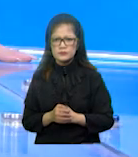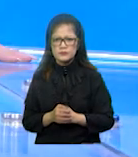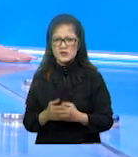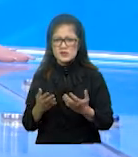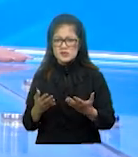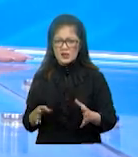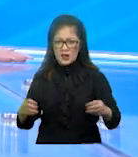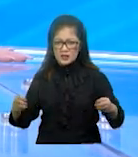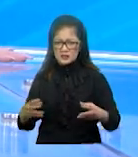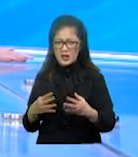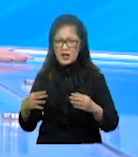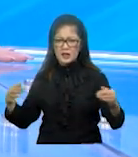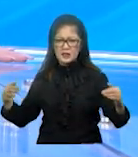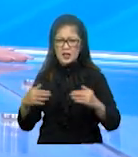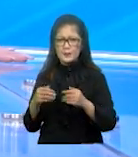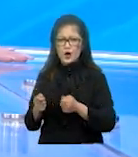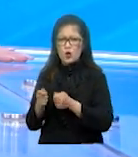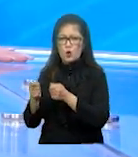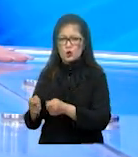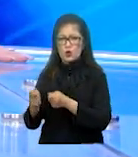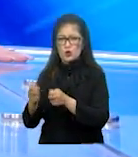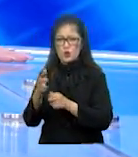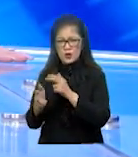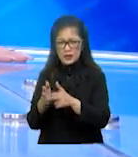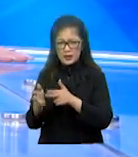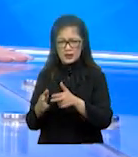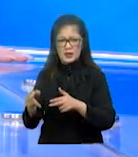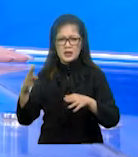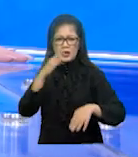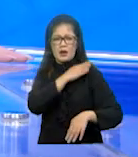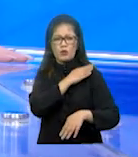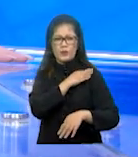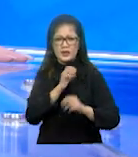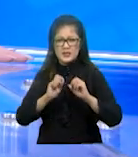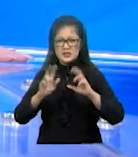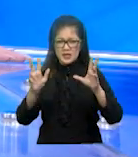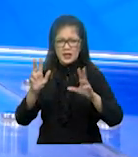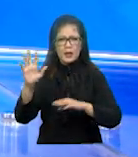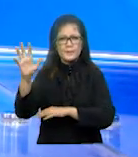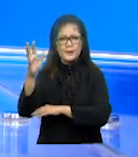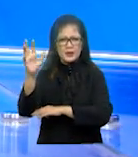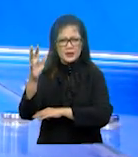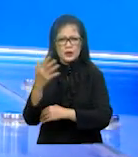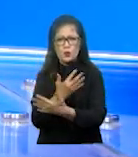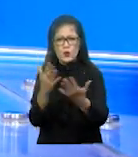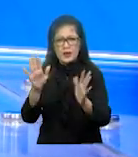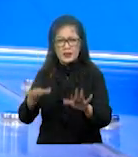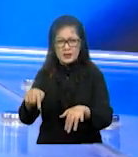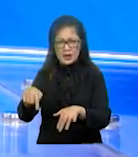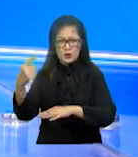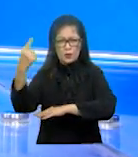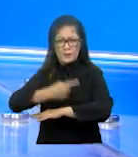Mirsa, pasca kecelakaan odong-odong tertabrak kereta api di Kabupaten Serang, Banten, warga sekitar lokasi memasang palang pintu sederhana